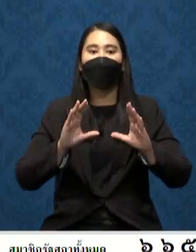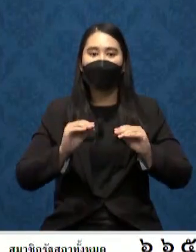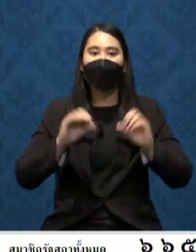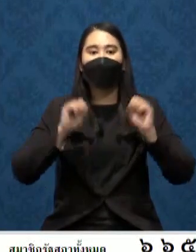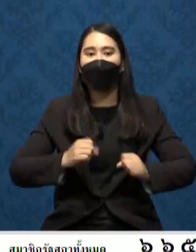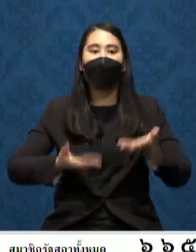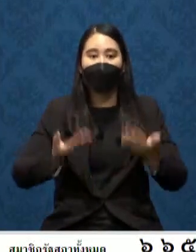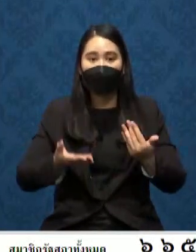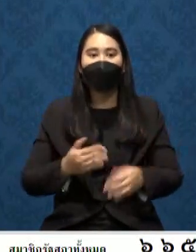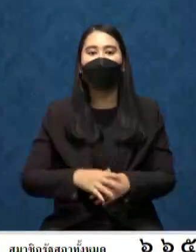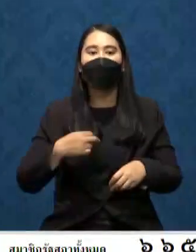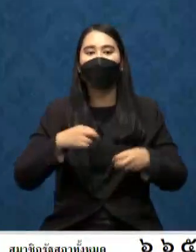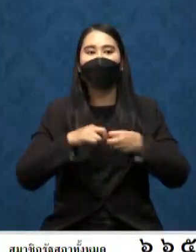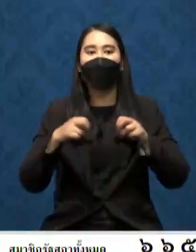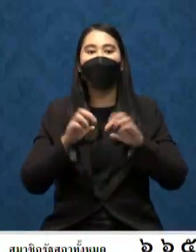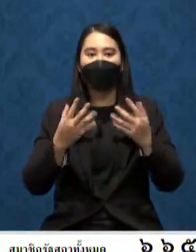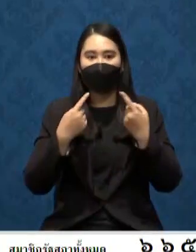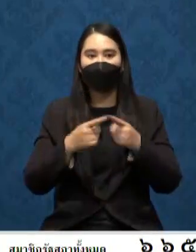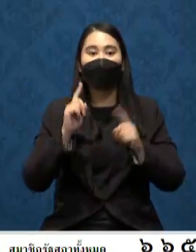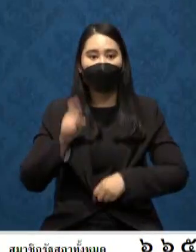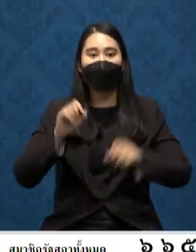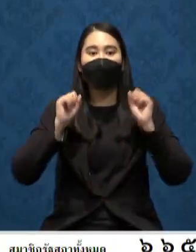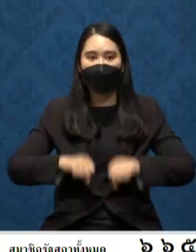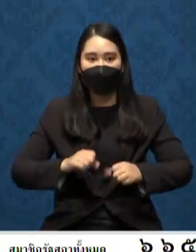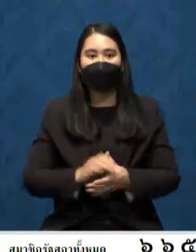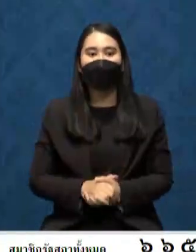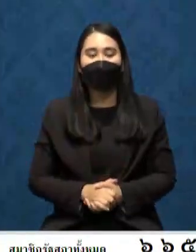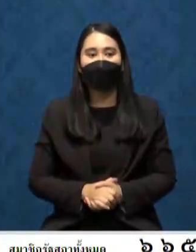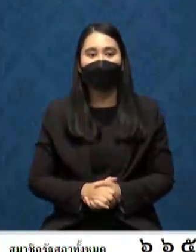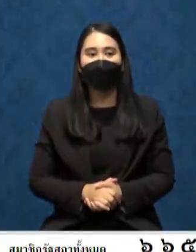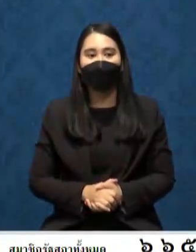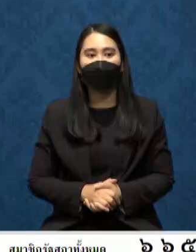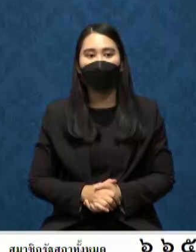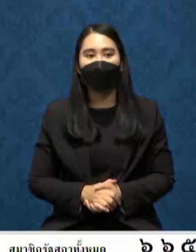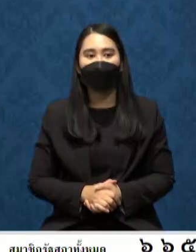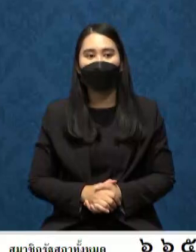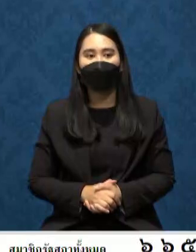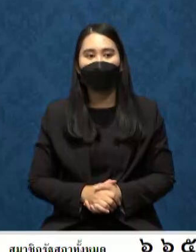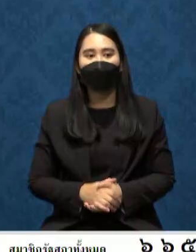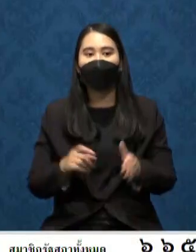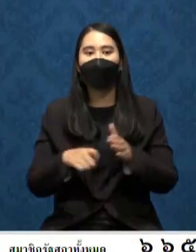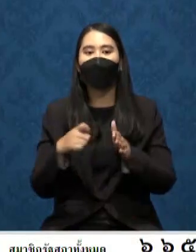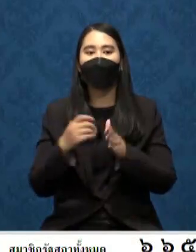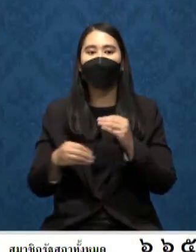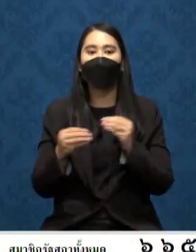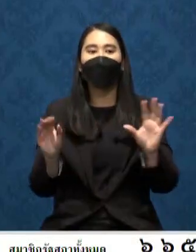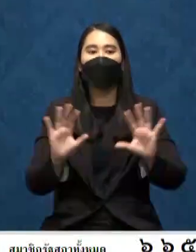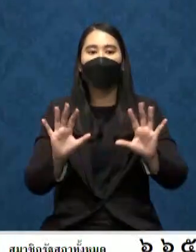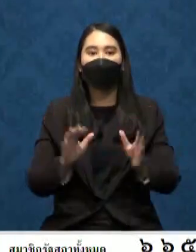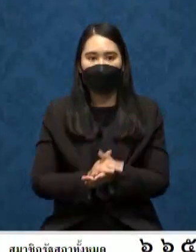ก็ว่าไปตามนั้นครับไม่มีปัญหาแต่ขอให้ลงมติครับขอบคุณครับยืนยันครับ ไม่ต้องให้เหตุผลเพิ่มเติมนะครับพวกเราขอกรุณา